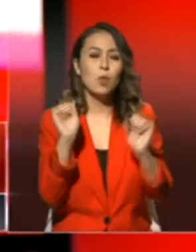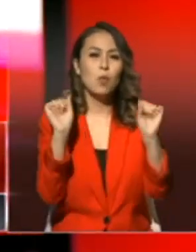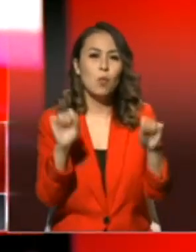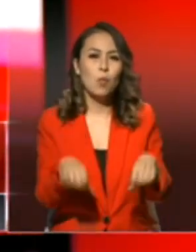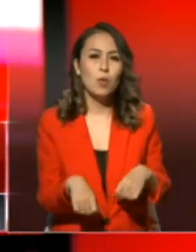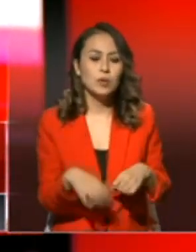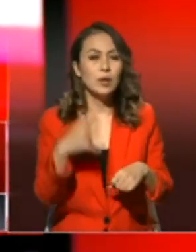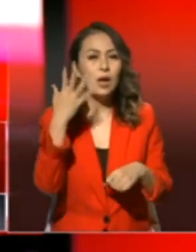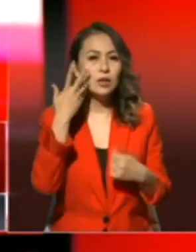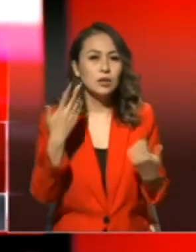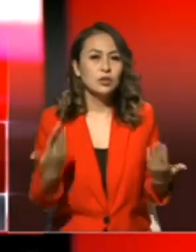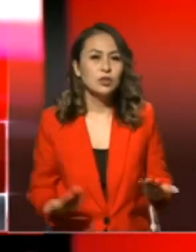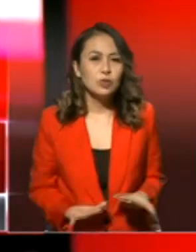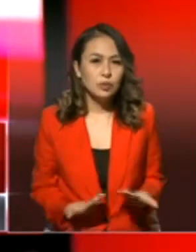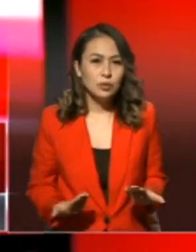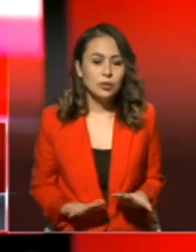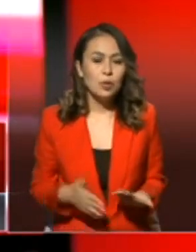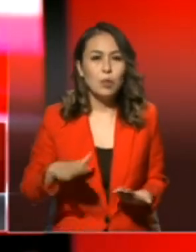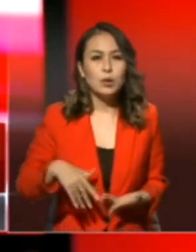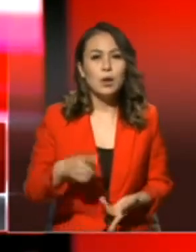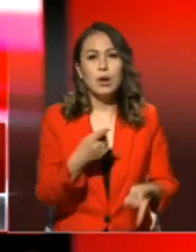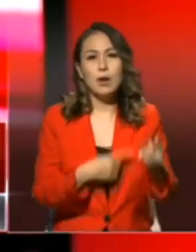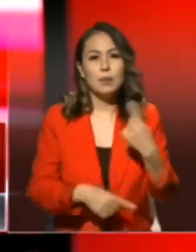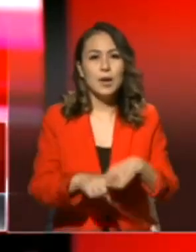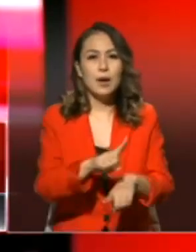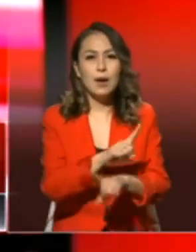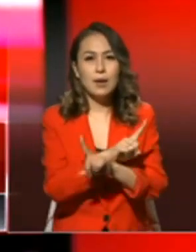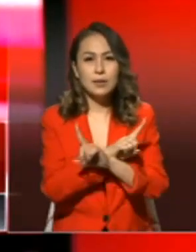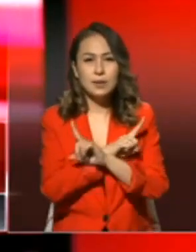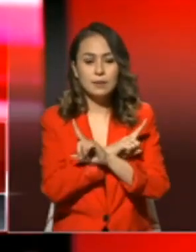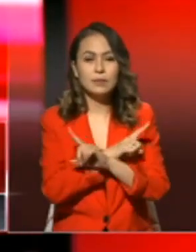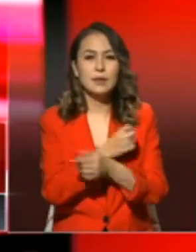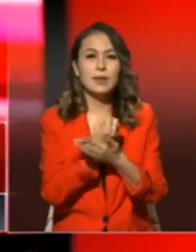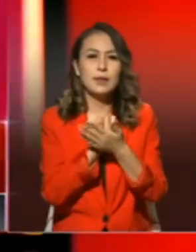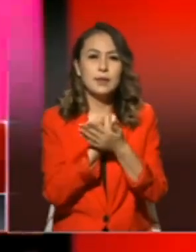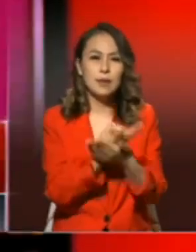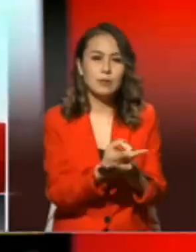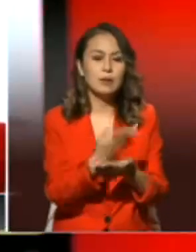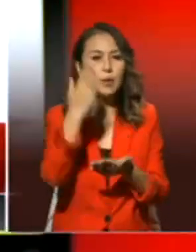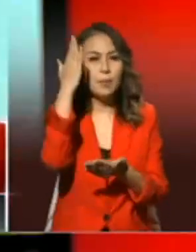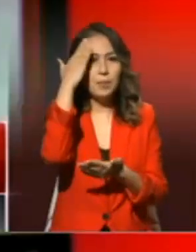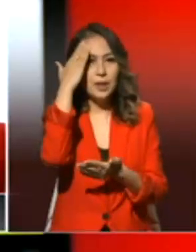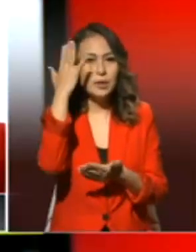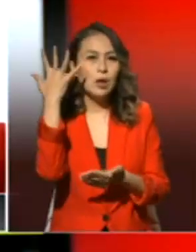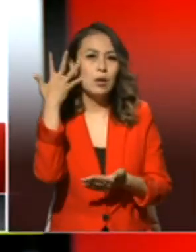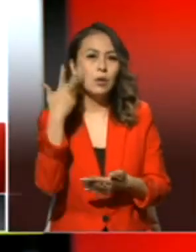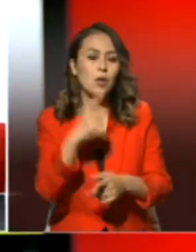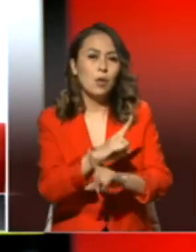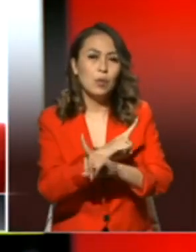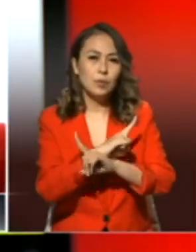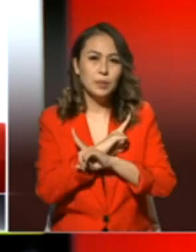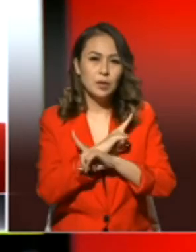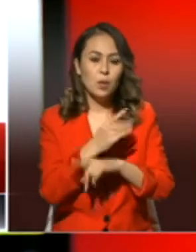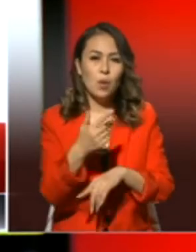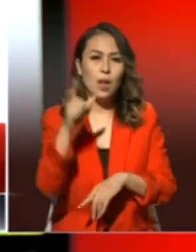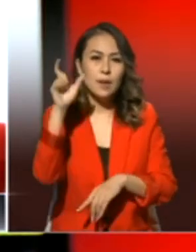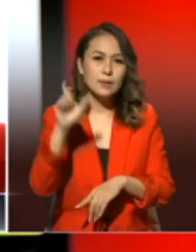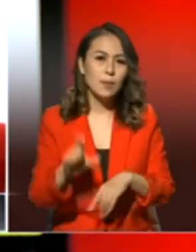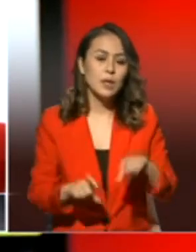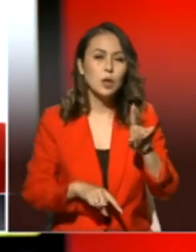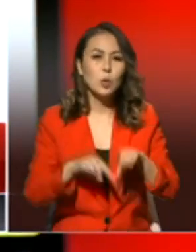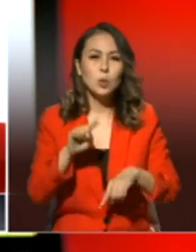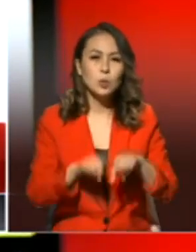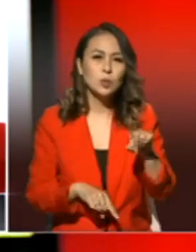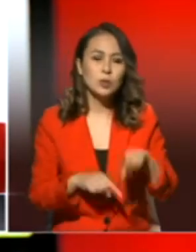Ол тірі кезінде. Содан кейін қайтыс мына реанимация жағдайында ми өлімі диагнозы қойылған кезде ол азаматтың